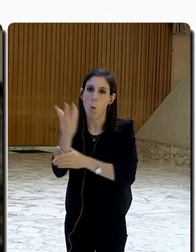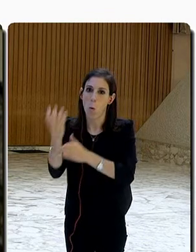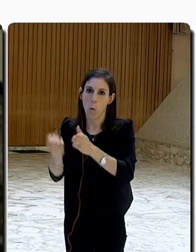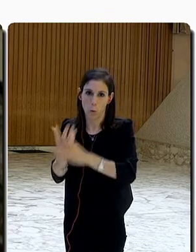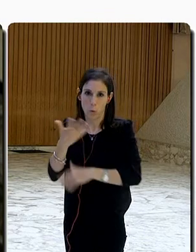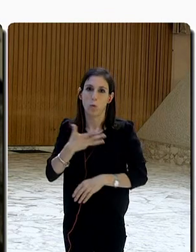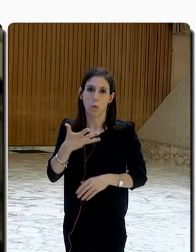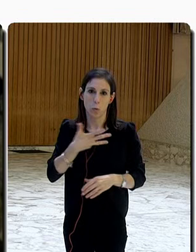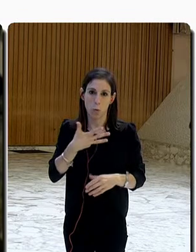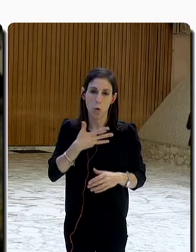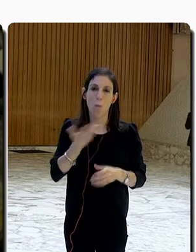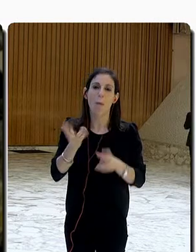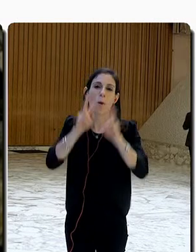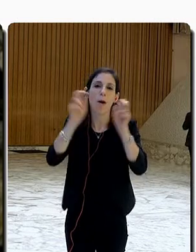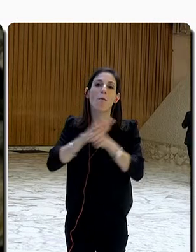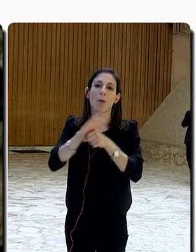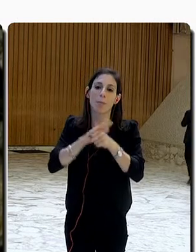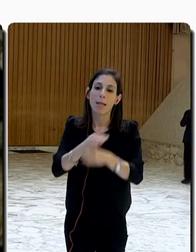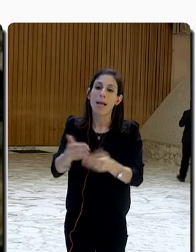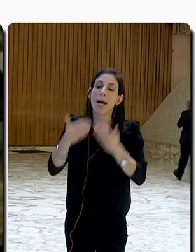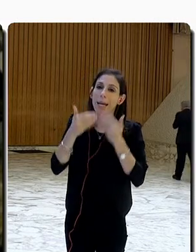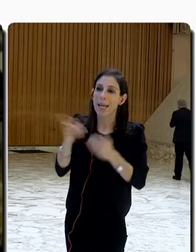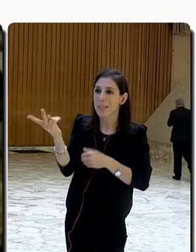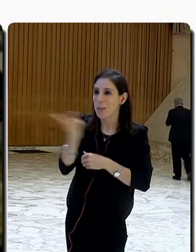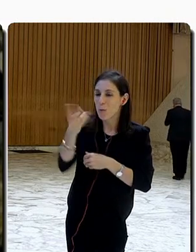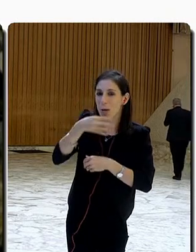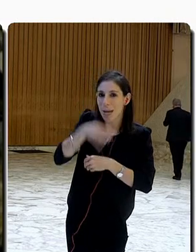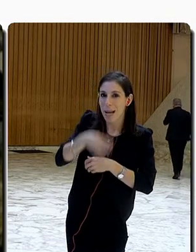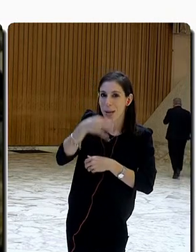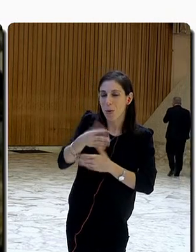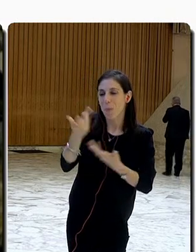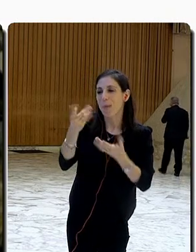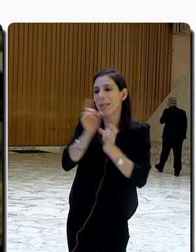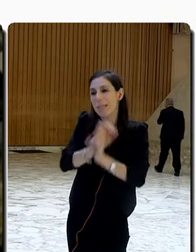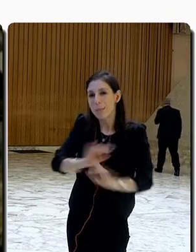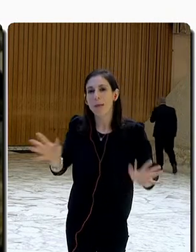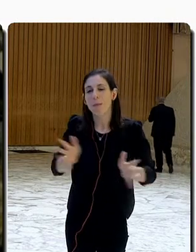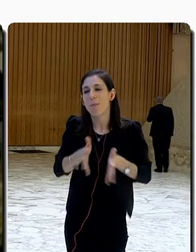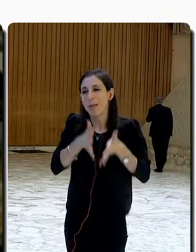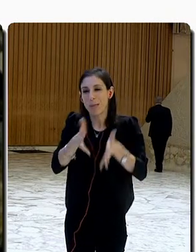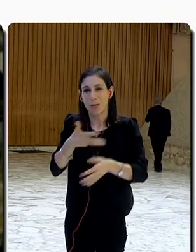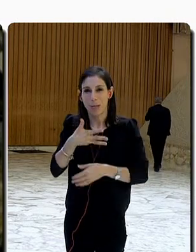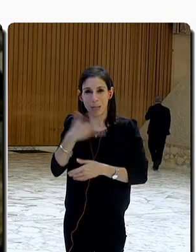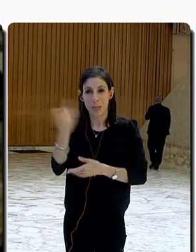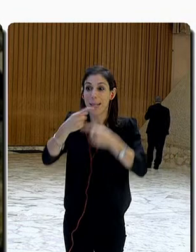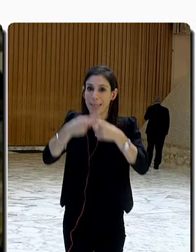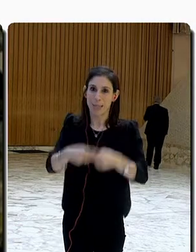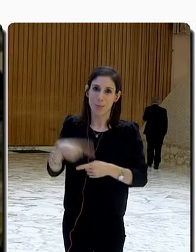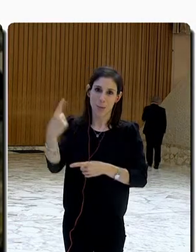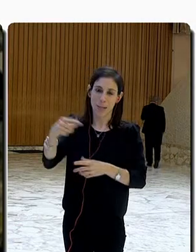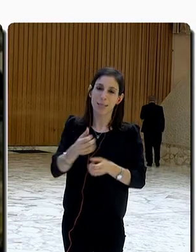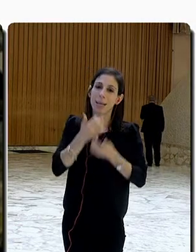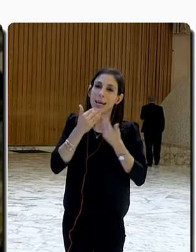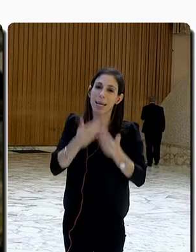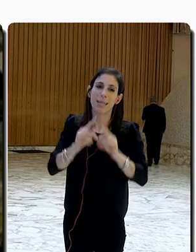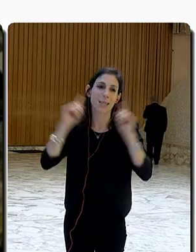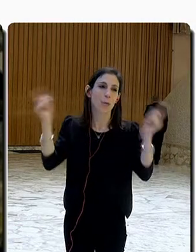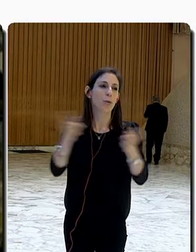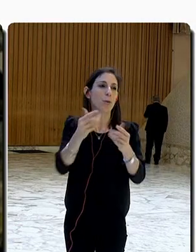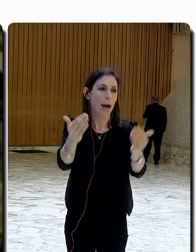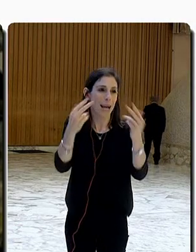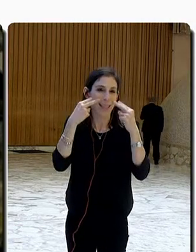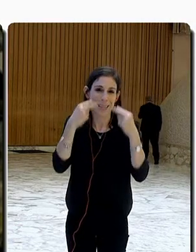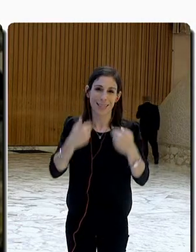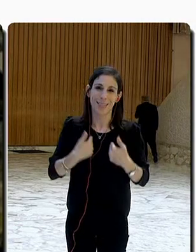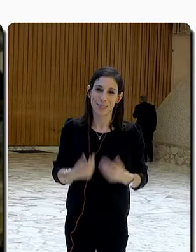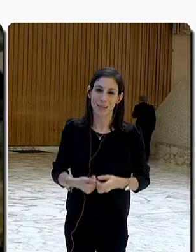dell'accompagnamento delle famiglie. Grazie dunque ai nostri relatori per la disponibilità e per la passione che hanno testimoniato e grazie a tutti per